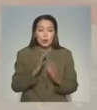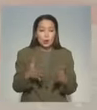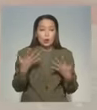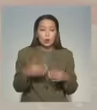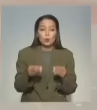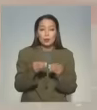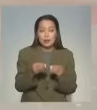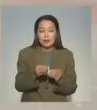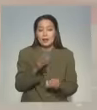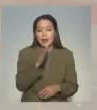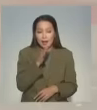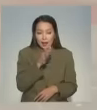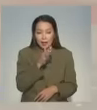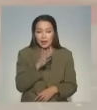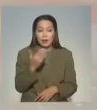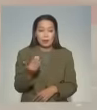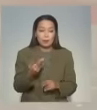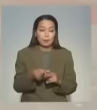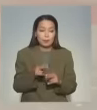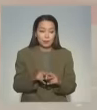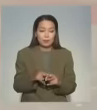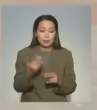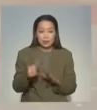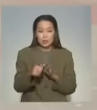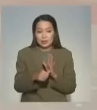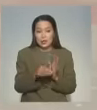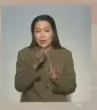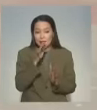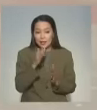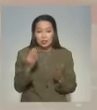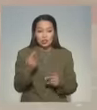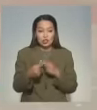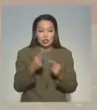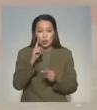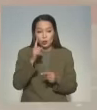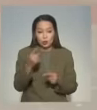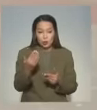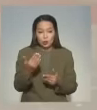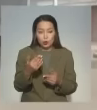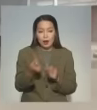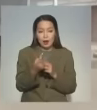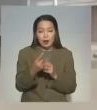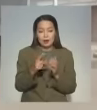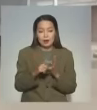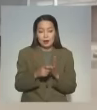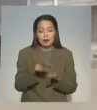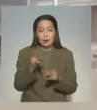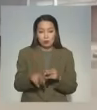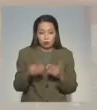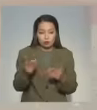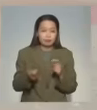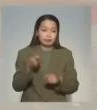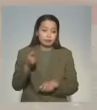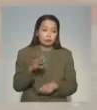лет. Ребенку уже на сегодняшний день 16 лет. Через год он уже заканчивает 11 класс. Мы его подали в